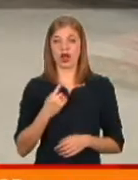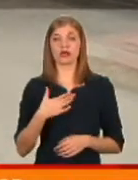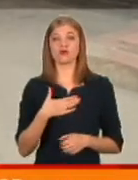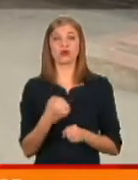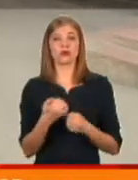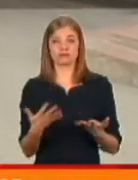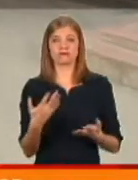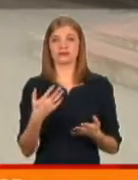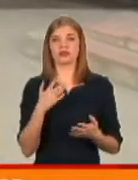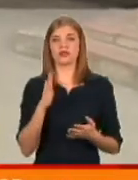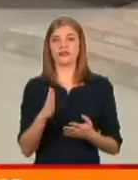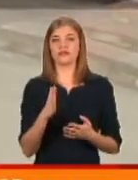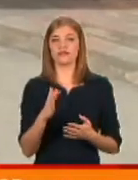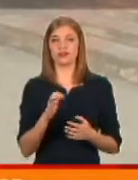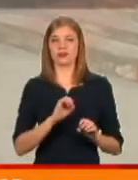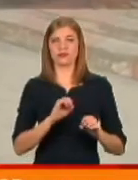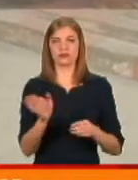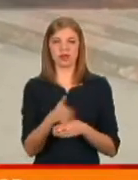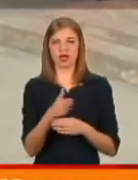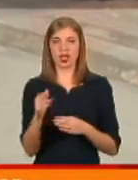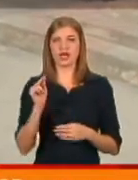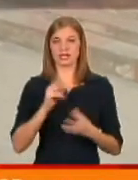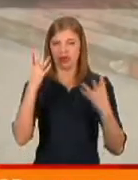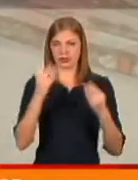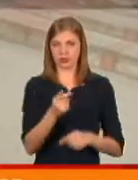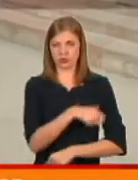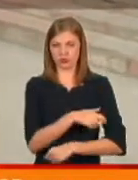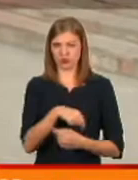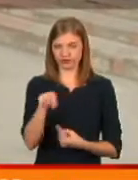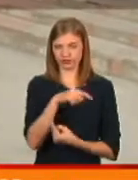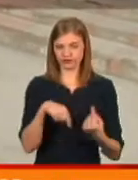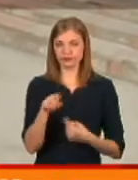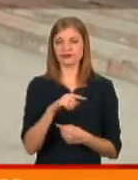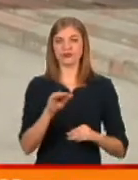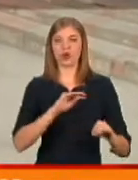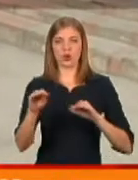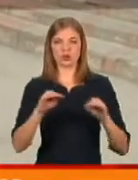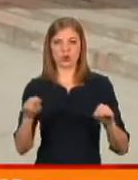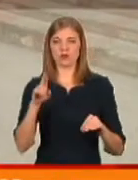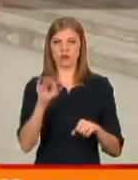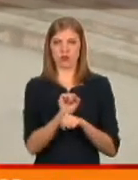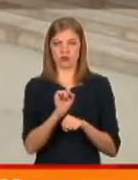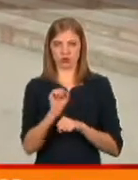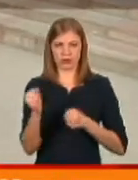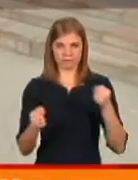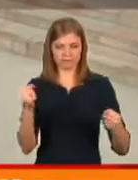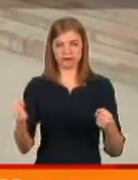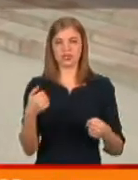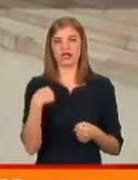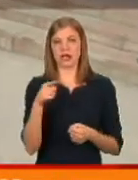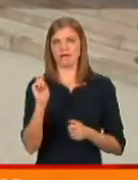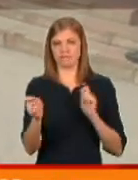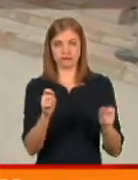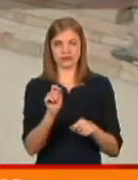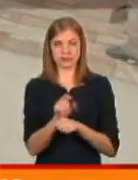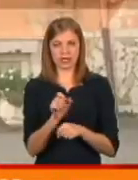робота заключається розвод дежурної дневної зміни. Розстановка їх по постам, ставлю їм